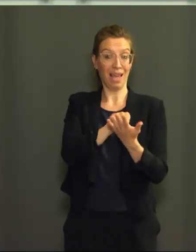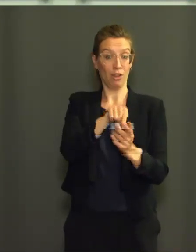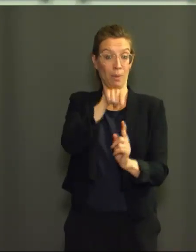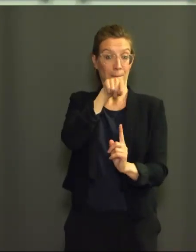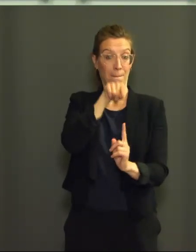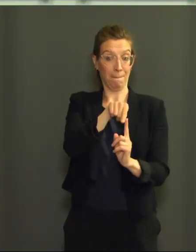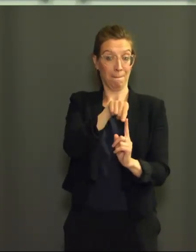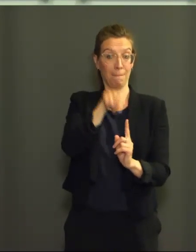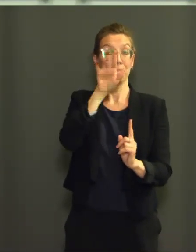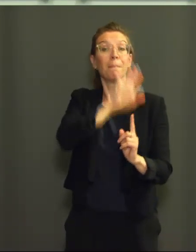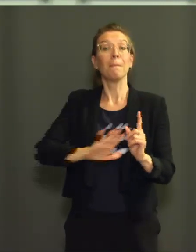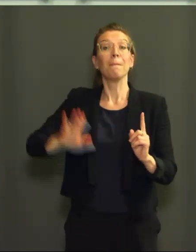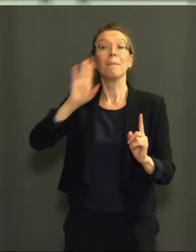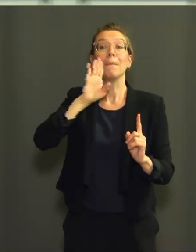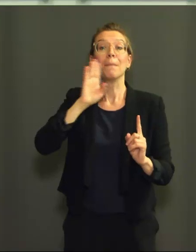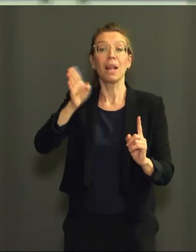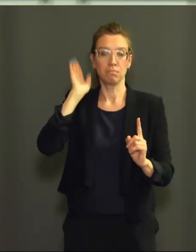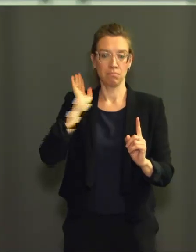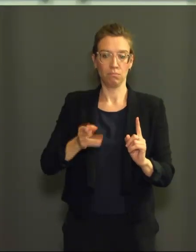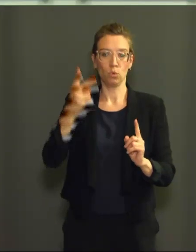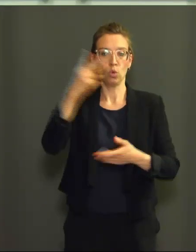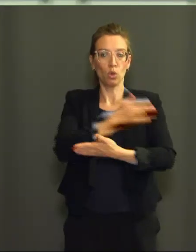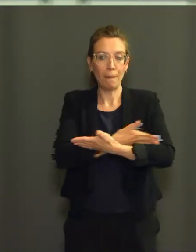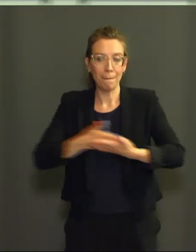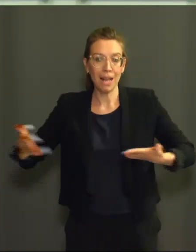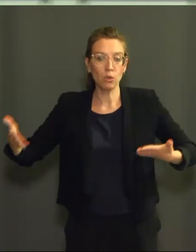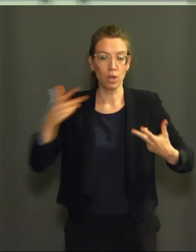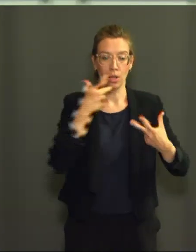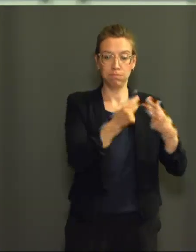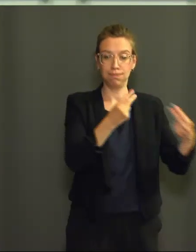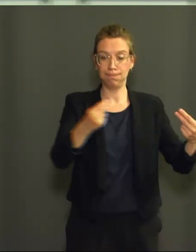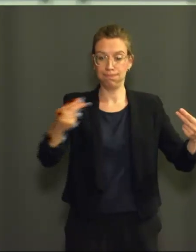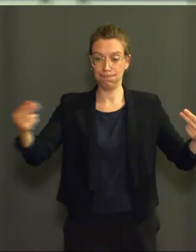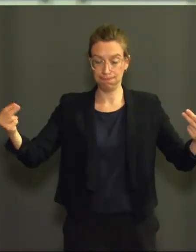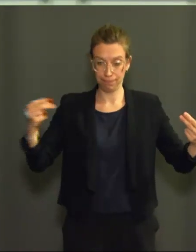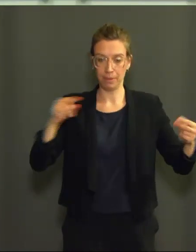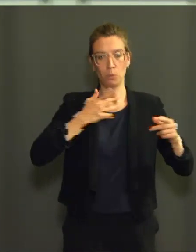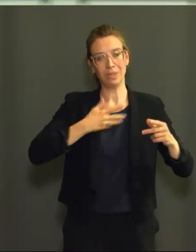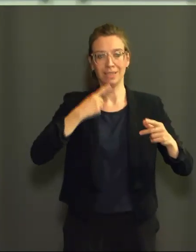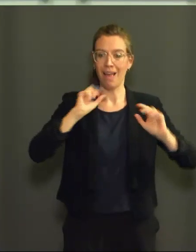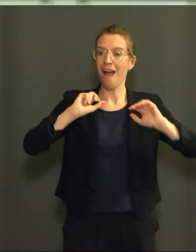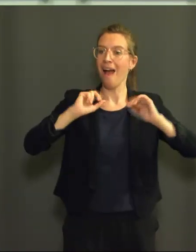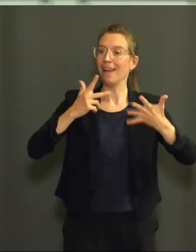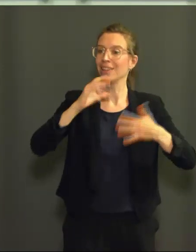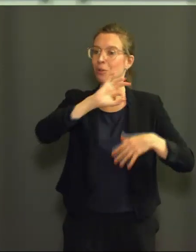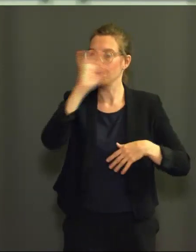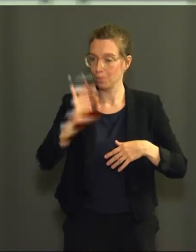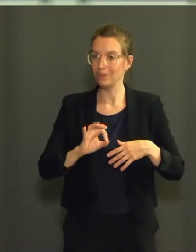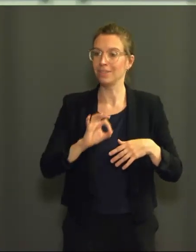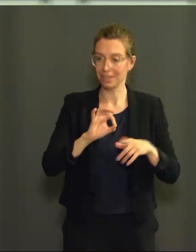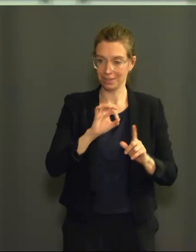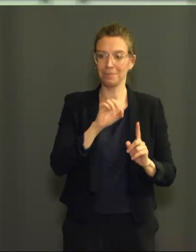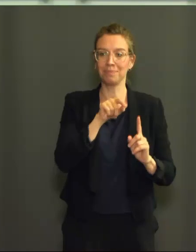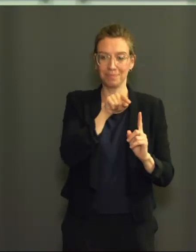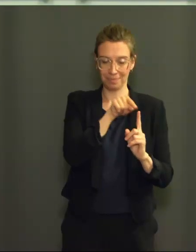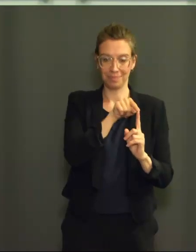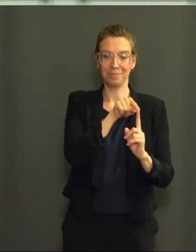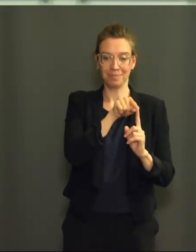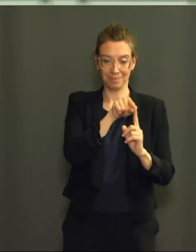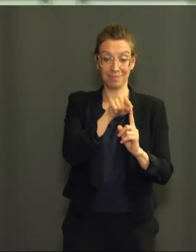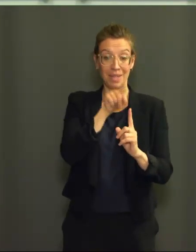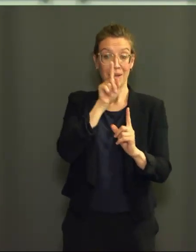gevaccineerd. En op dat moment konden er 1,4 miljoen reeds volledig immuun beschouwd worden, omdat zij hun